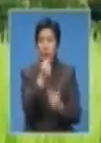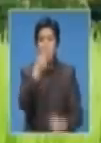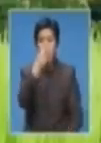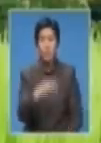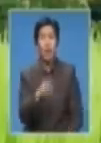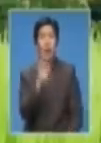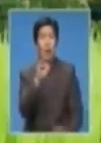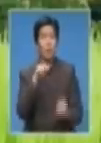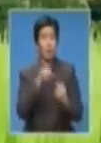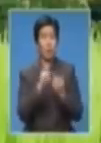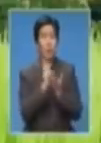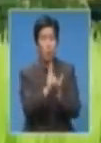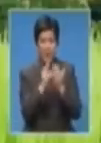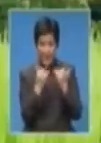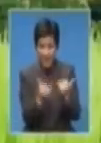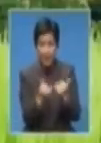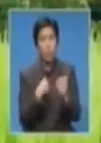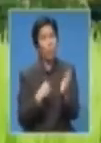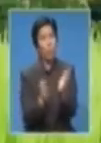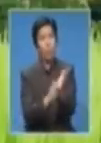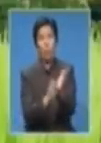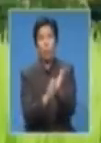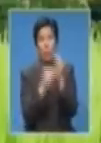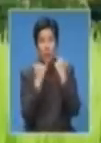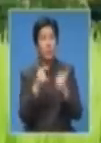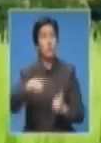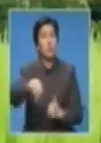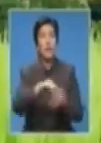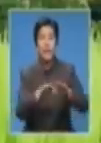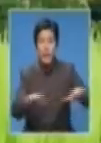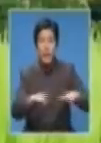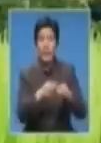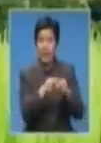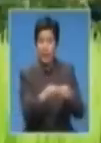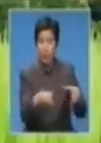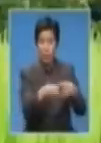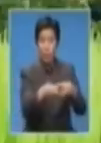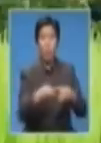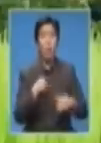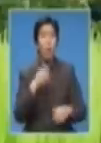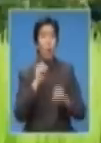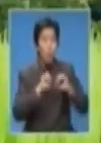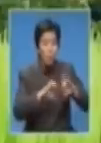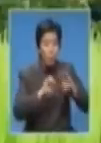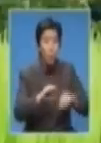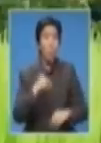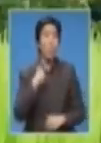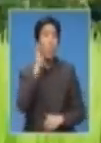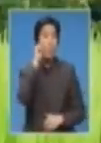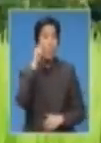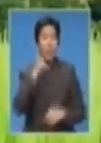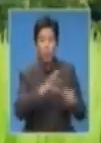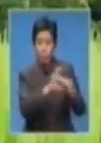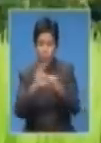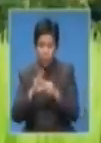รางวัลในรายการนี้นะครับก็ขอแสดงความยินดีและชื่นชมทุกคนตั้งแต่ตัวเยาวชนเองอาจารย์ผู้ปกครองรวมถึงทุกคนที่เกี่ยวข้องด้ว